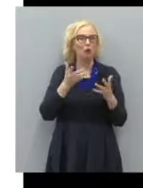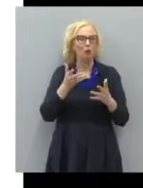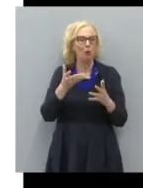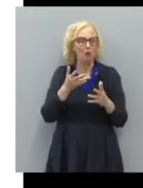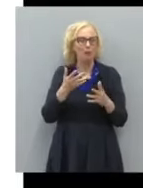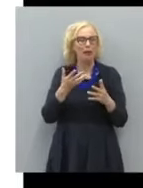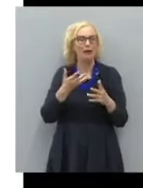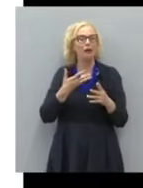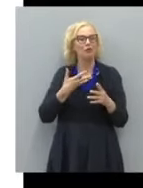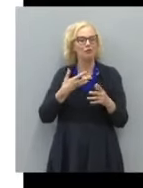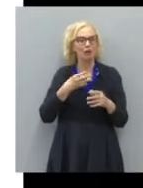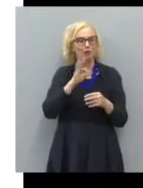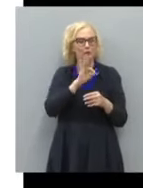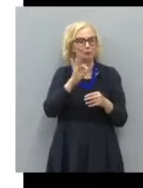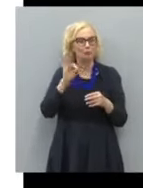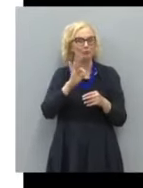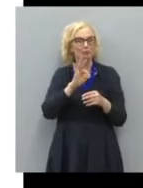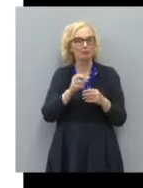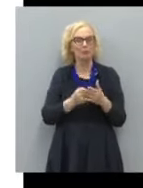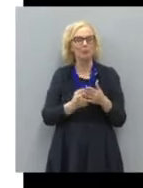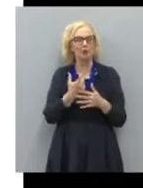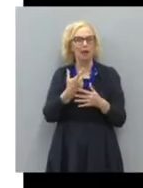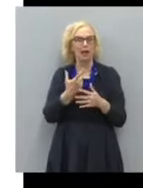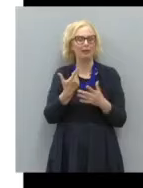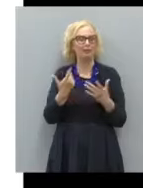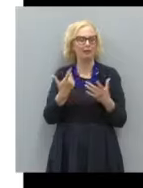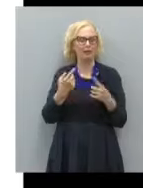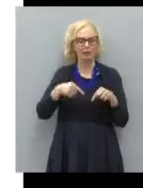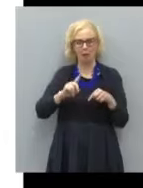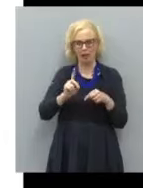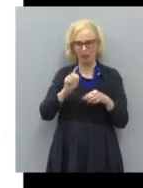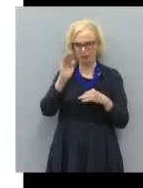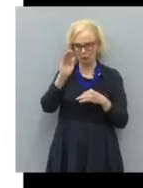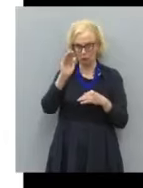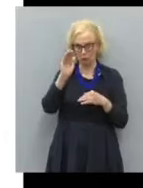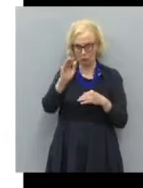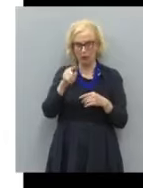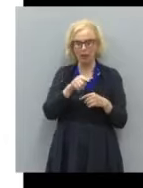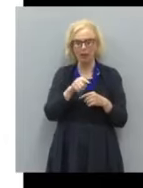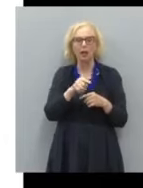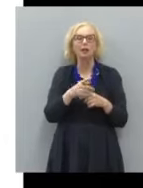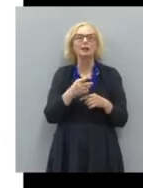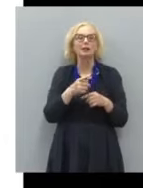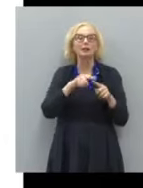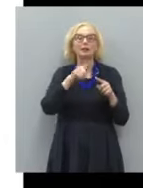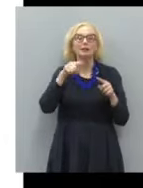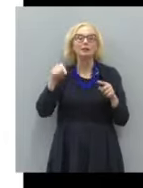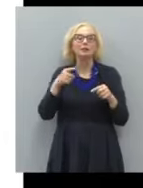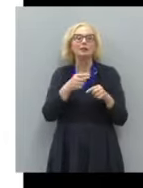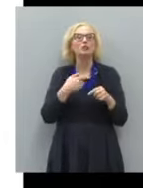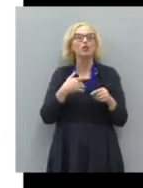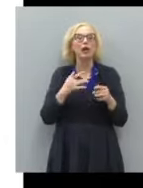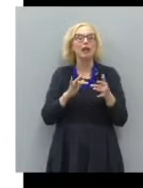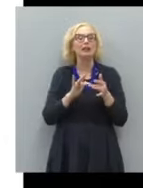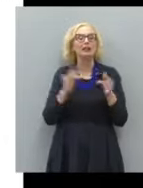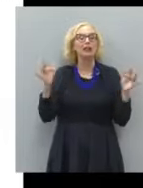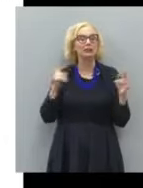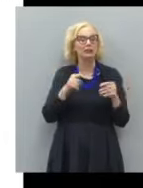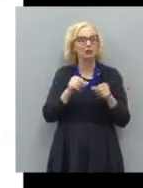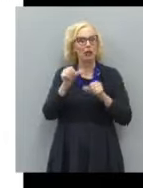non l'attuale ma soprattutto lo futuro quindi l'impatto dei mega trend che sono digitalizzazione cambiamenti tecnologici